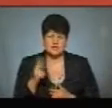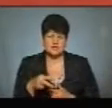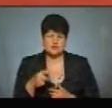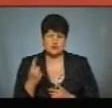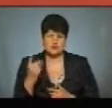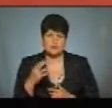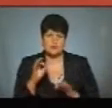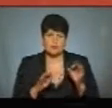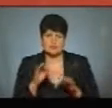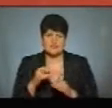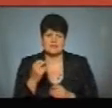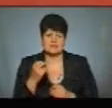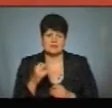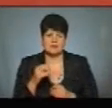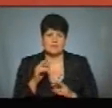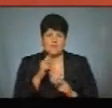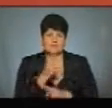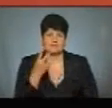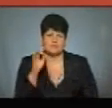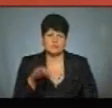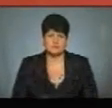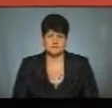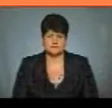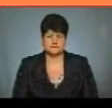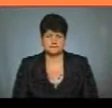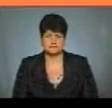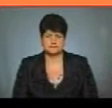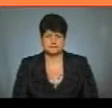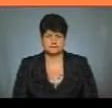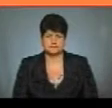похибка 2,2%. Тож слухаємо зараз коментар і повернемося в студію.